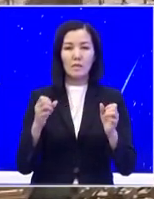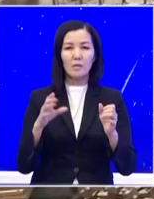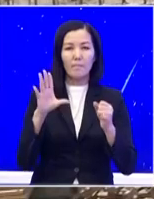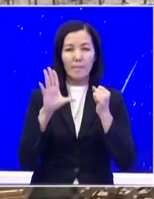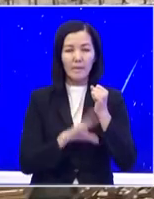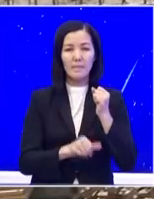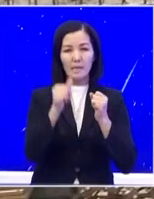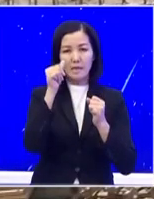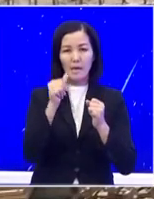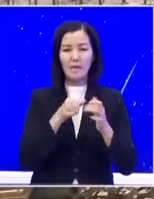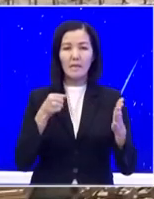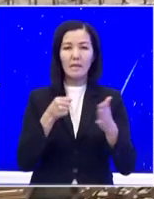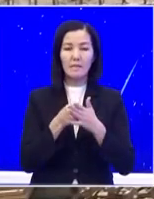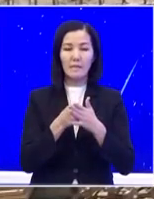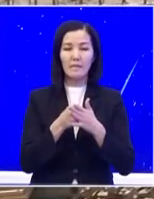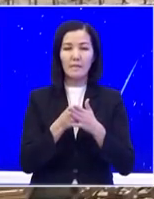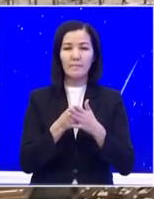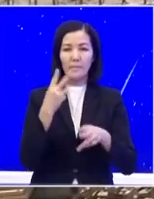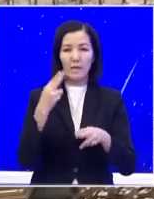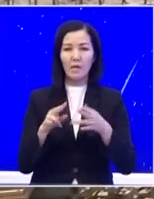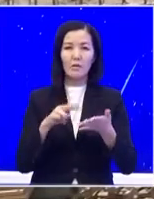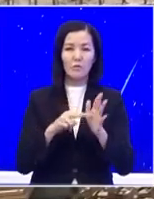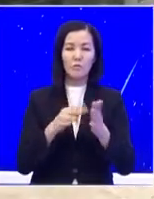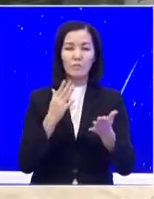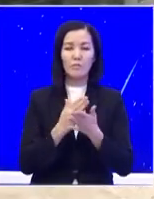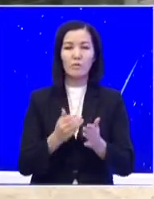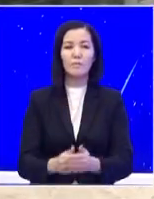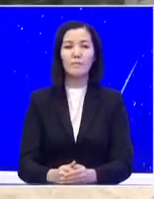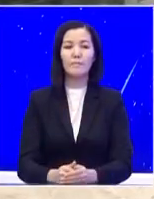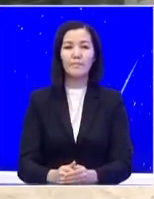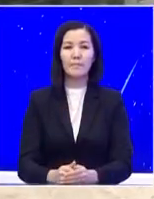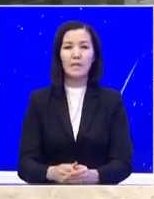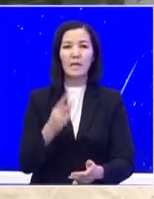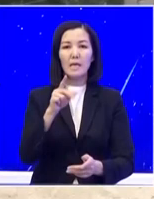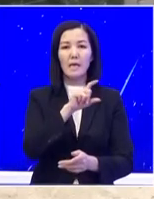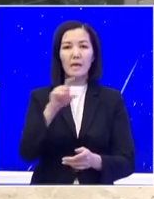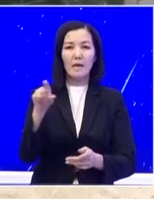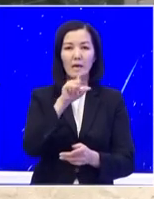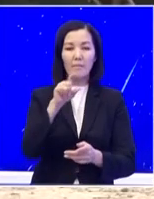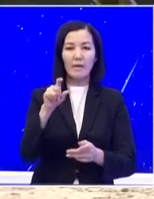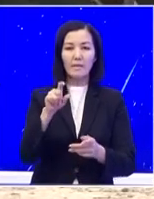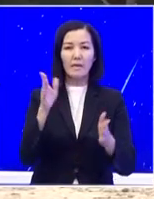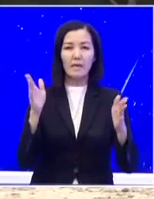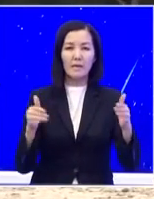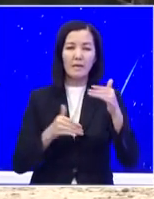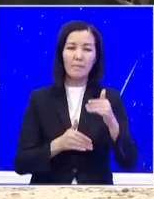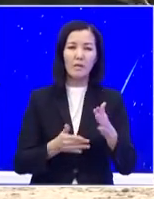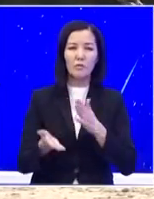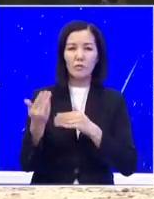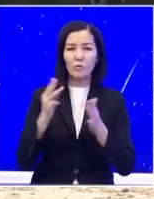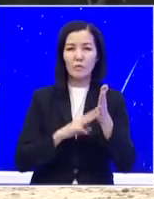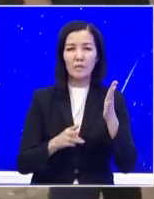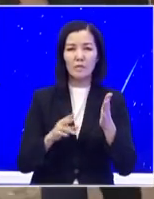соңғы несі ғой, 20 жылдың 90-ына құдайым тапсырамыз. Ал мына қос қабатты ғимараттың қабырғасы сонау 80-ші